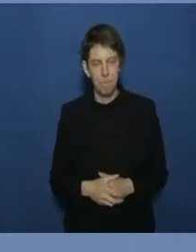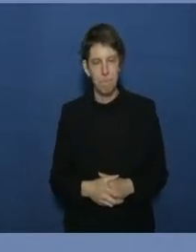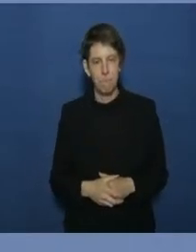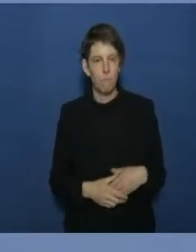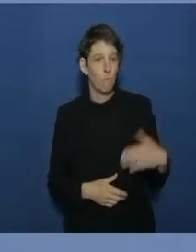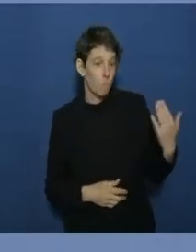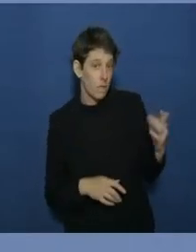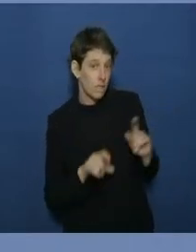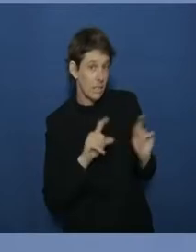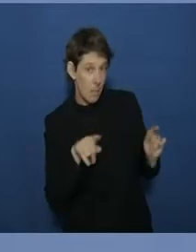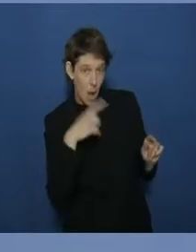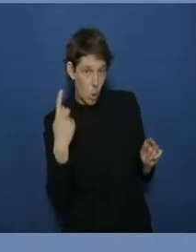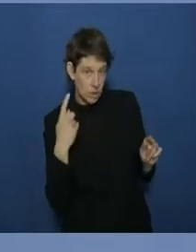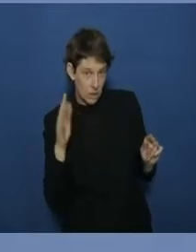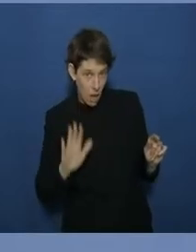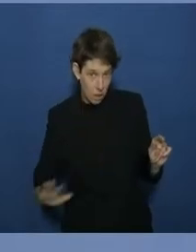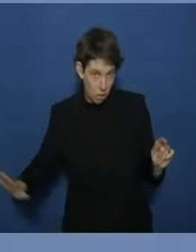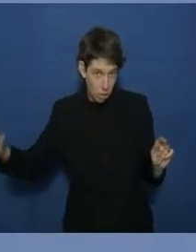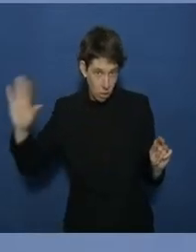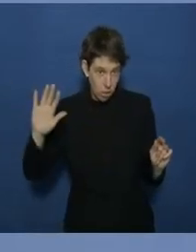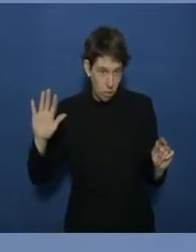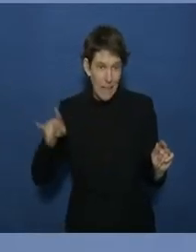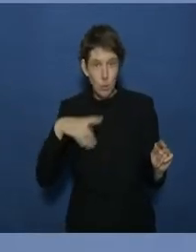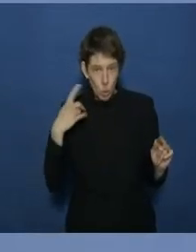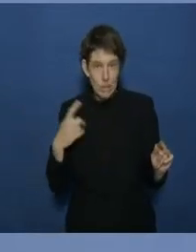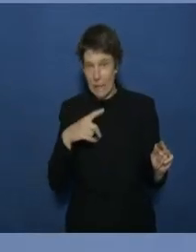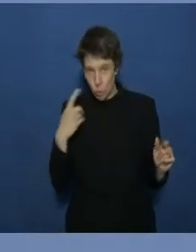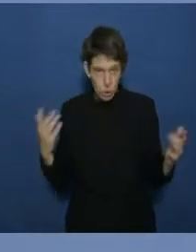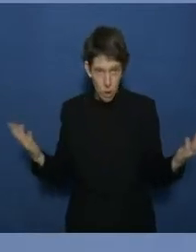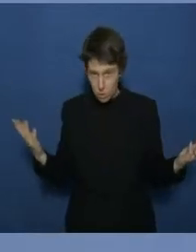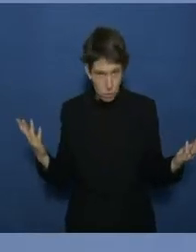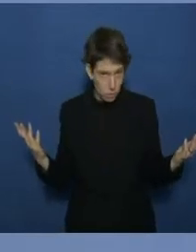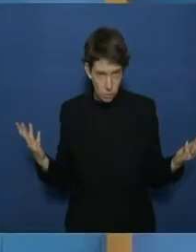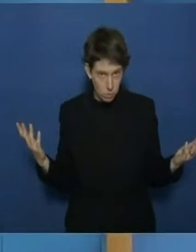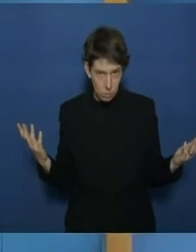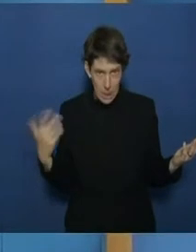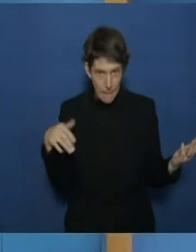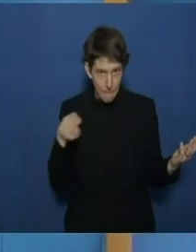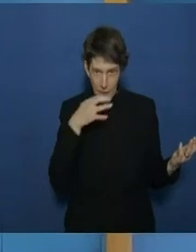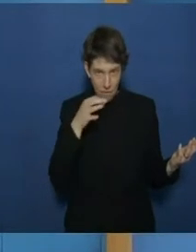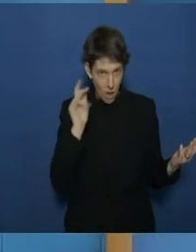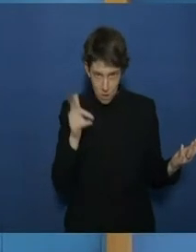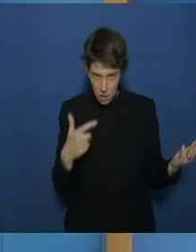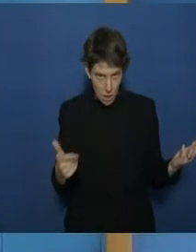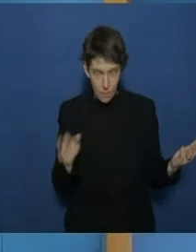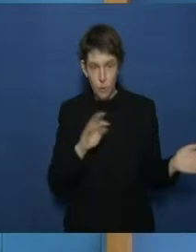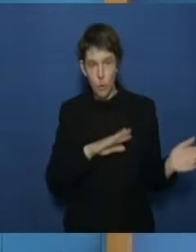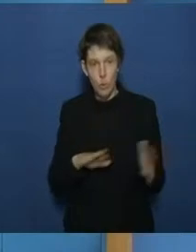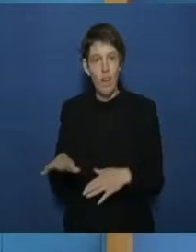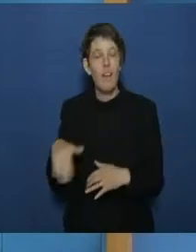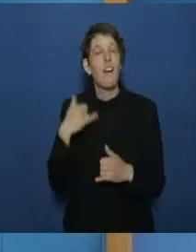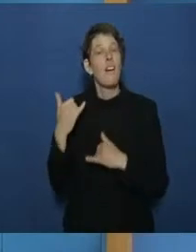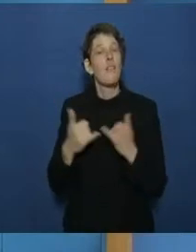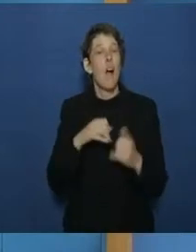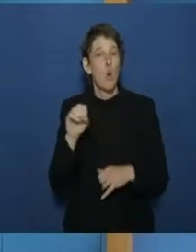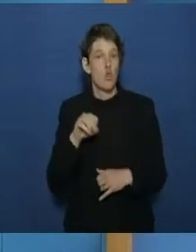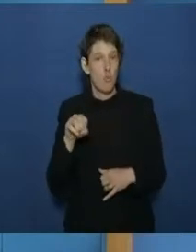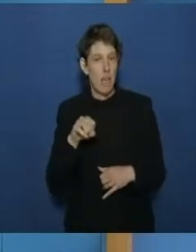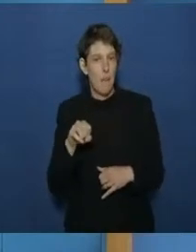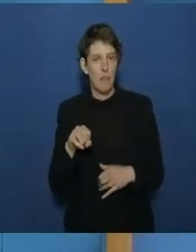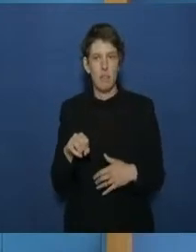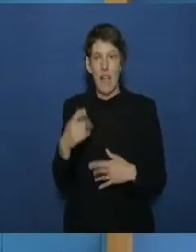Zu Thema Russland, also Russland, sehe ich jetzt keine weiteren Fragen. Frau Spiegermann. Nochmal